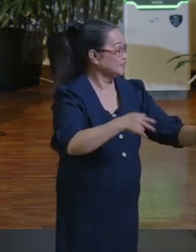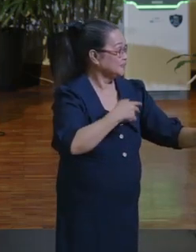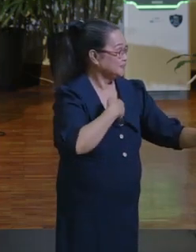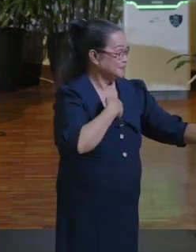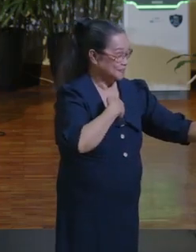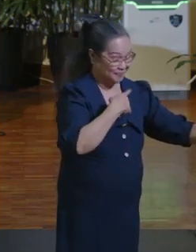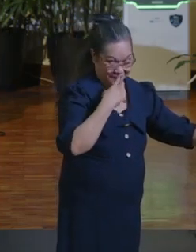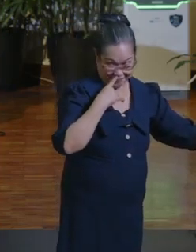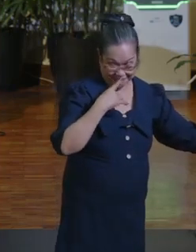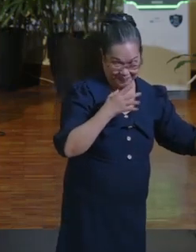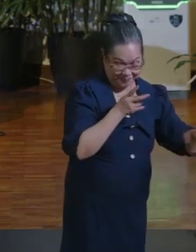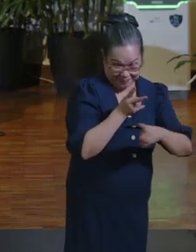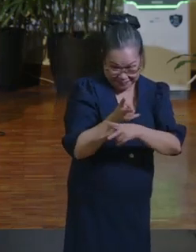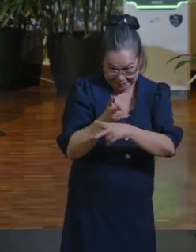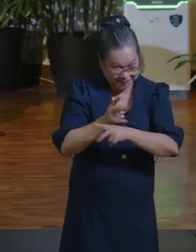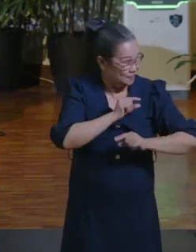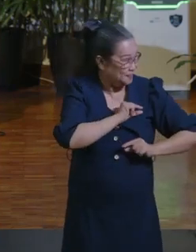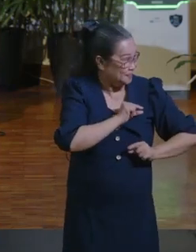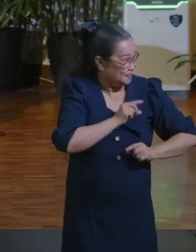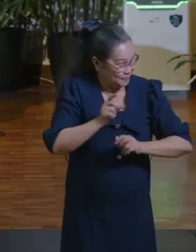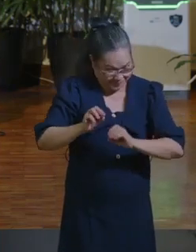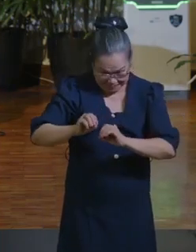of the pedagogos.